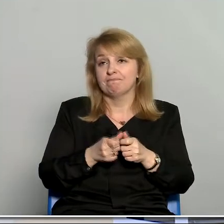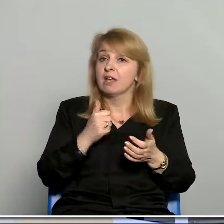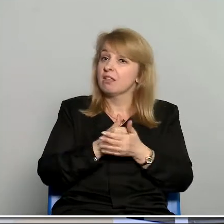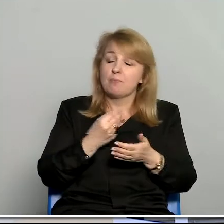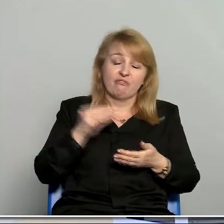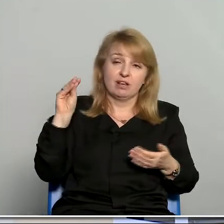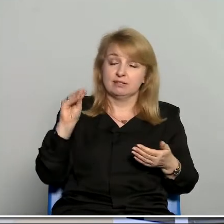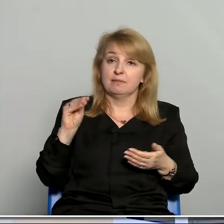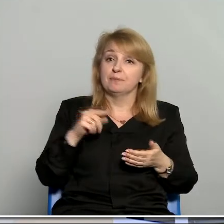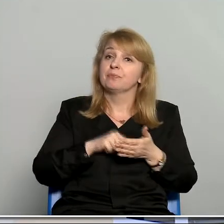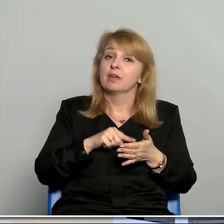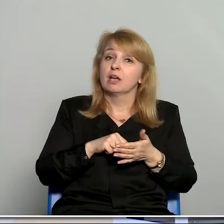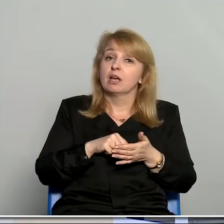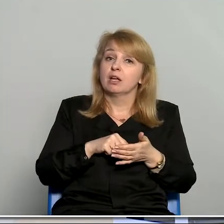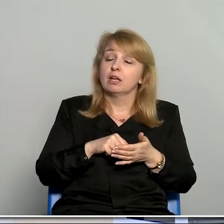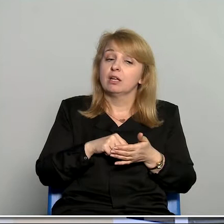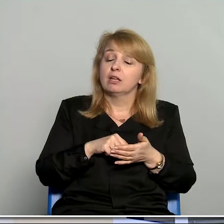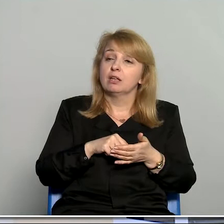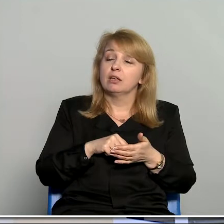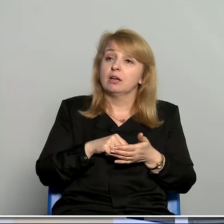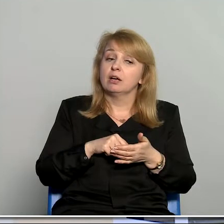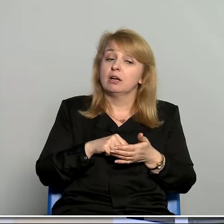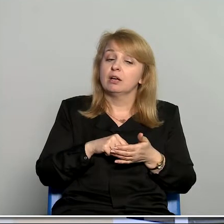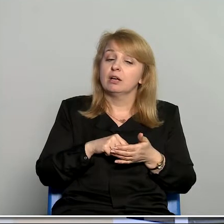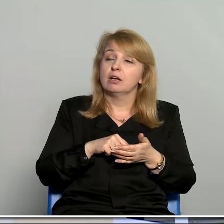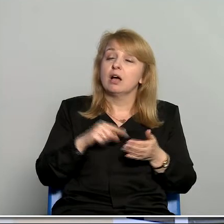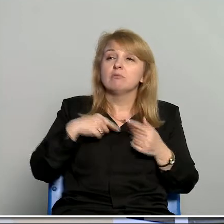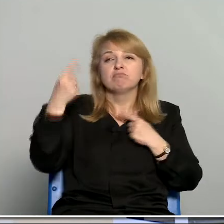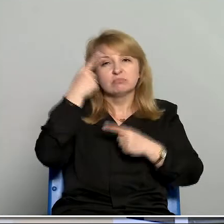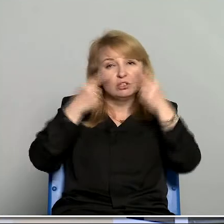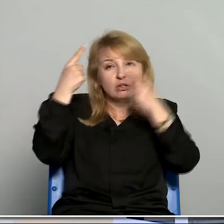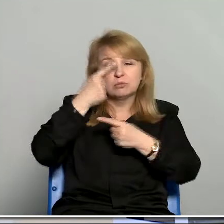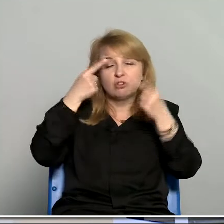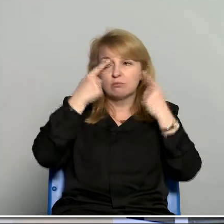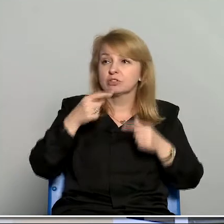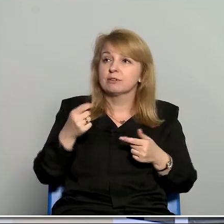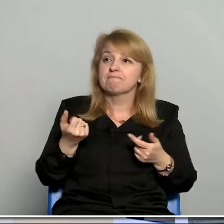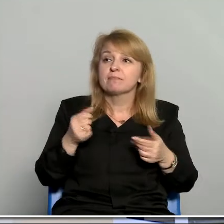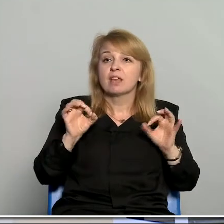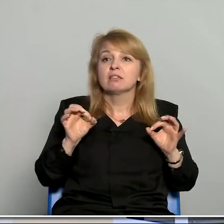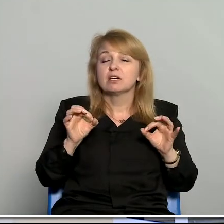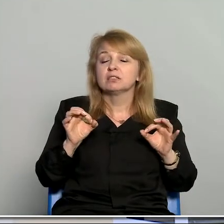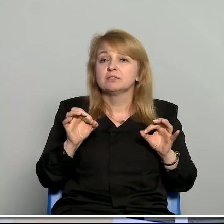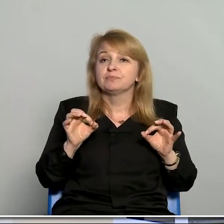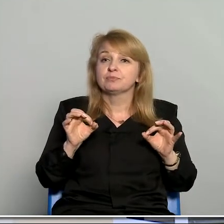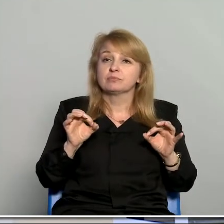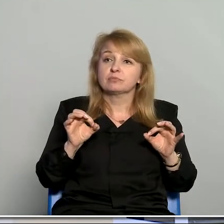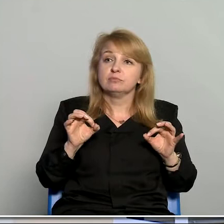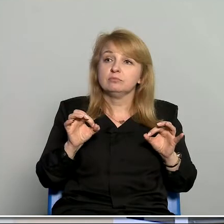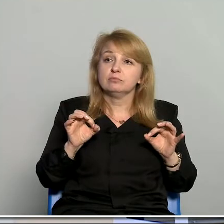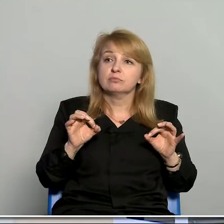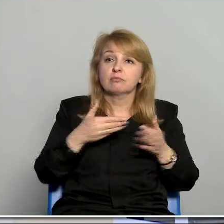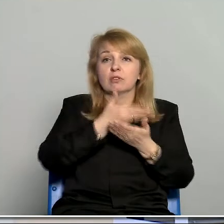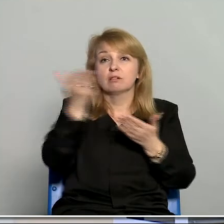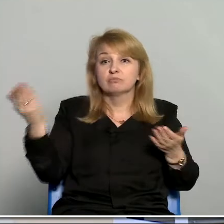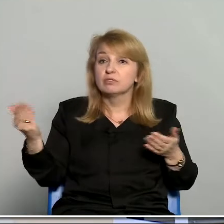Natomiast pozostaje kwestią zastanowienia się i to pytanie pozostawiam dla Państwa